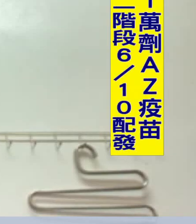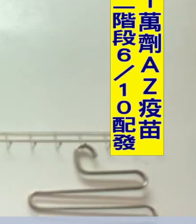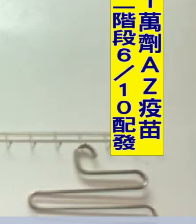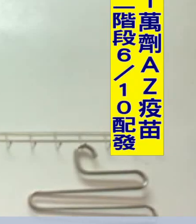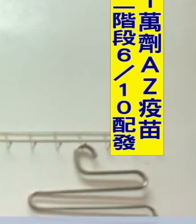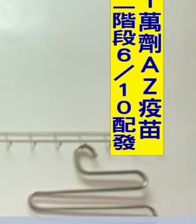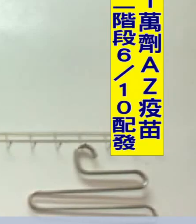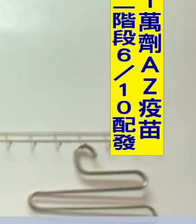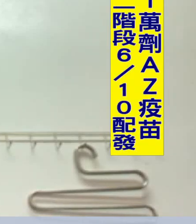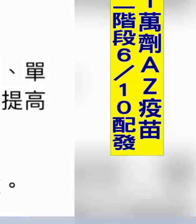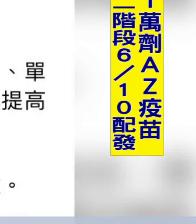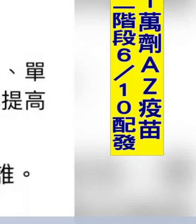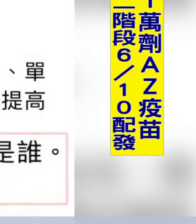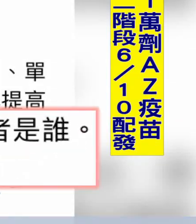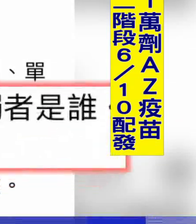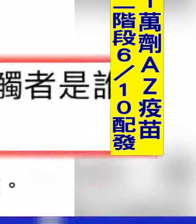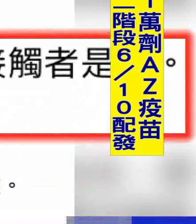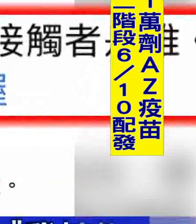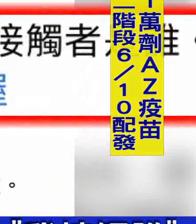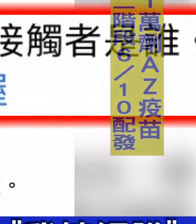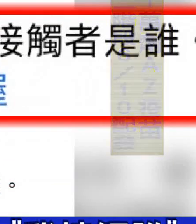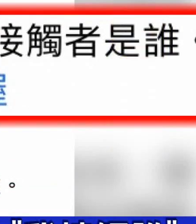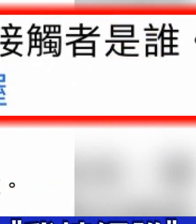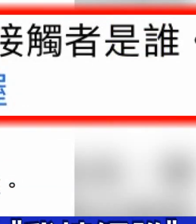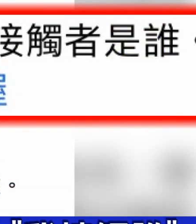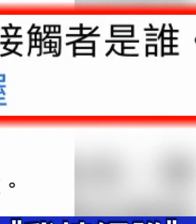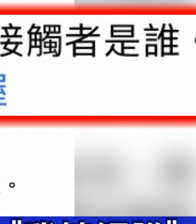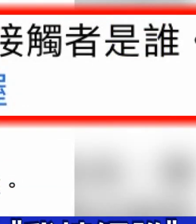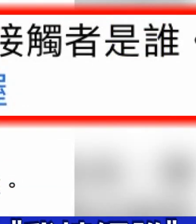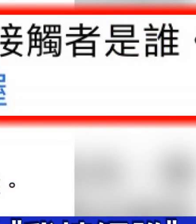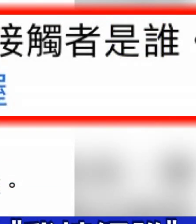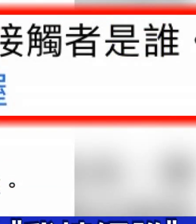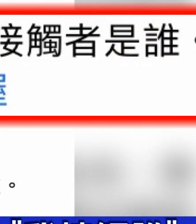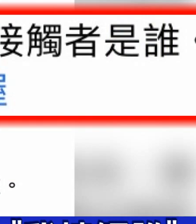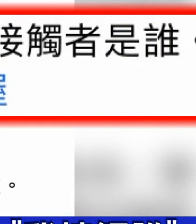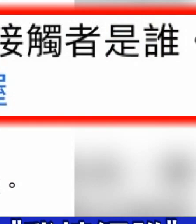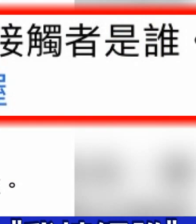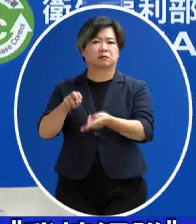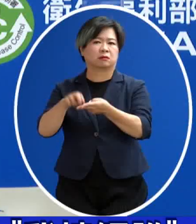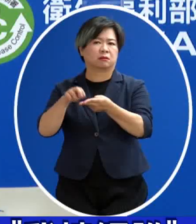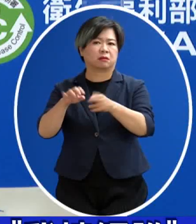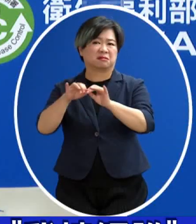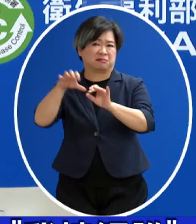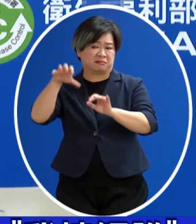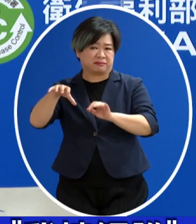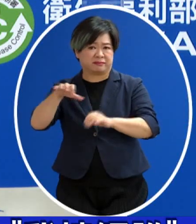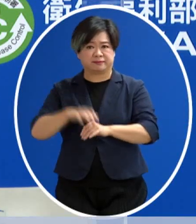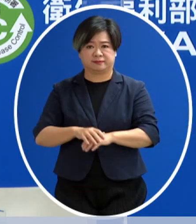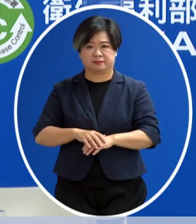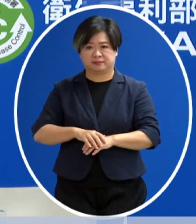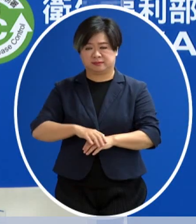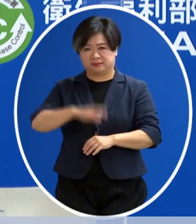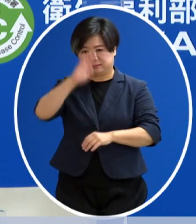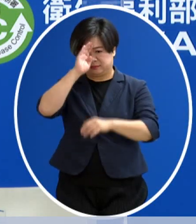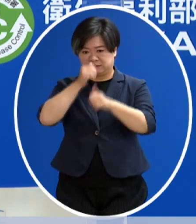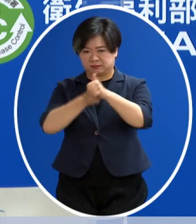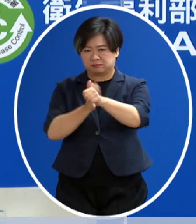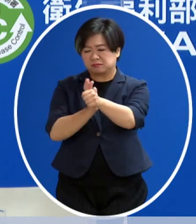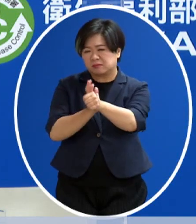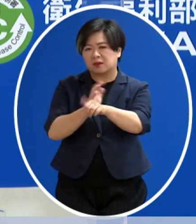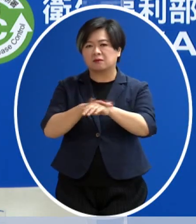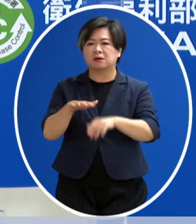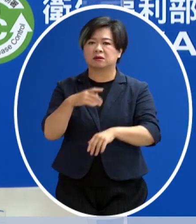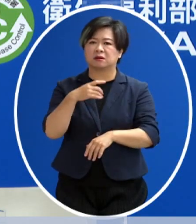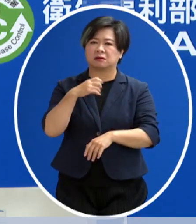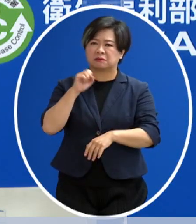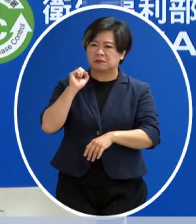就把自己的个资报出去。 如果碰上这样的诈骗情形，指挥中心也教你反制方法。 做疫调，他就是一定是知道说，你可